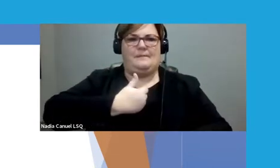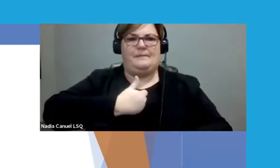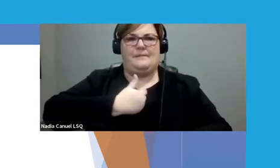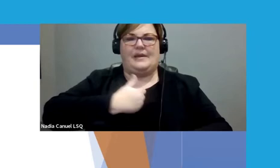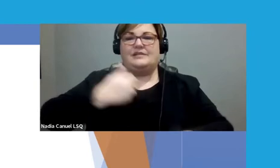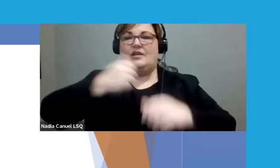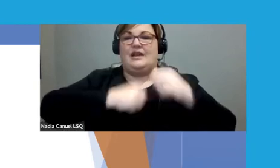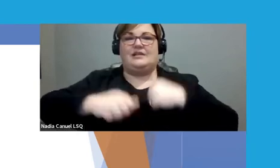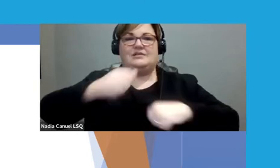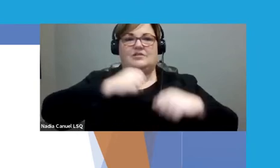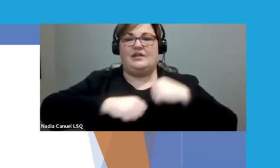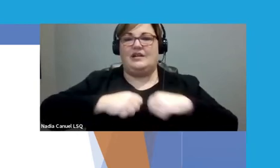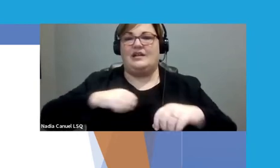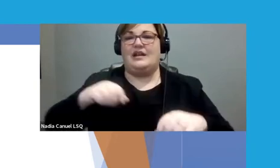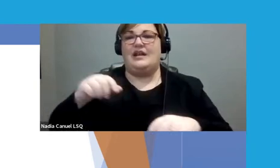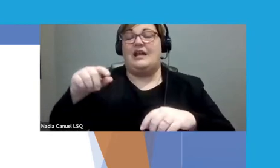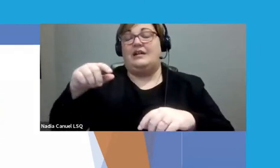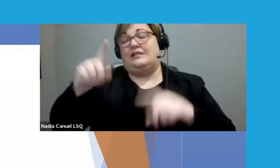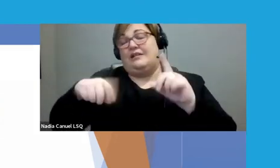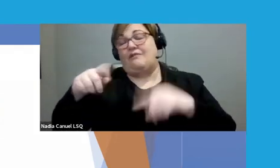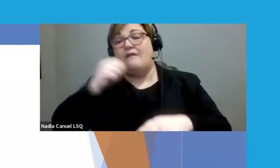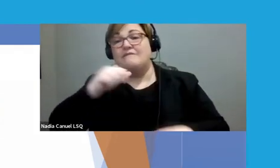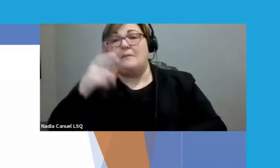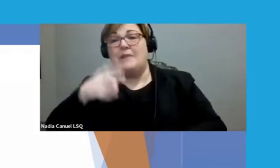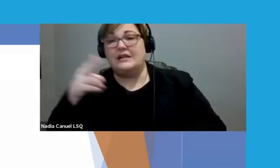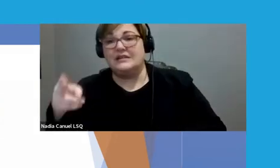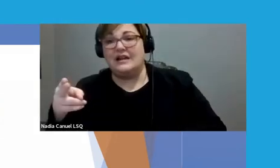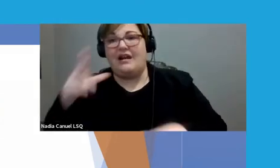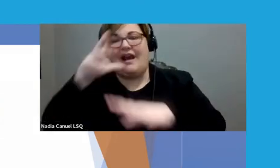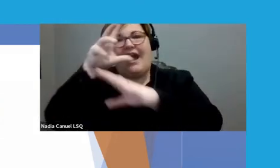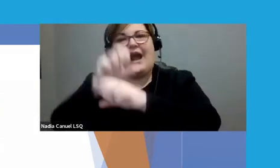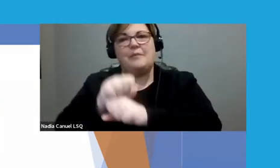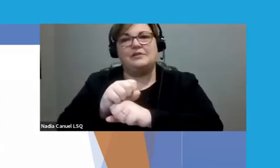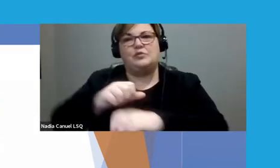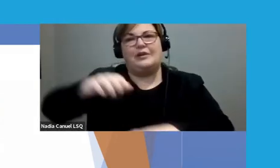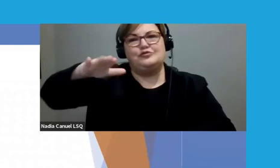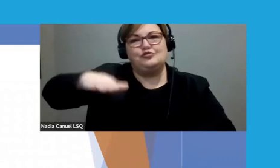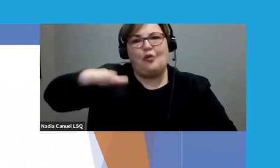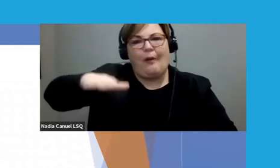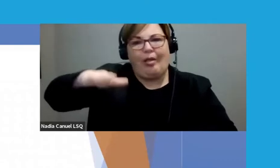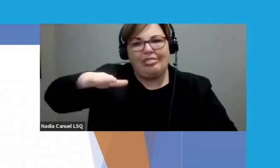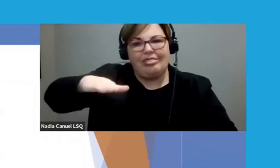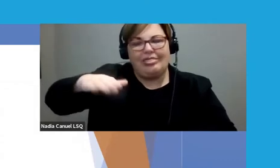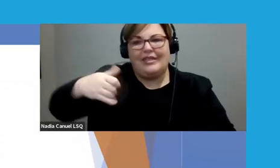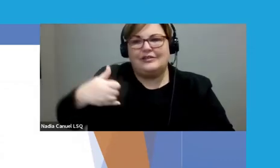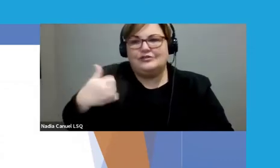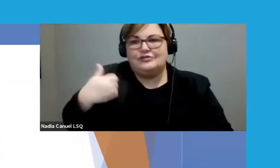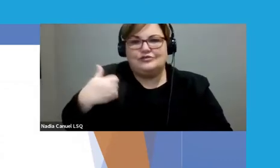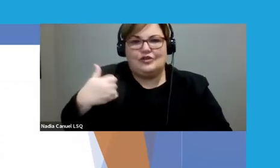Les femmes en situation de handicap ont habitué toutes jeunes aux déterminations